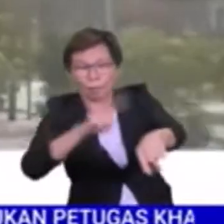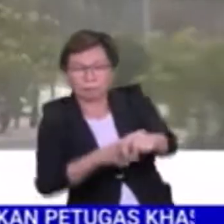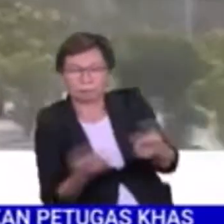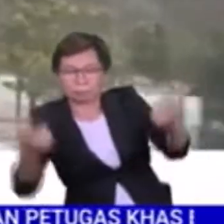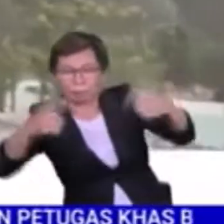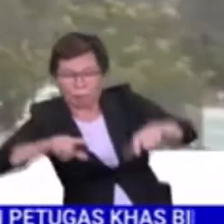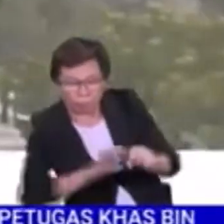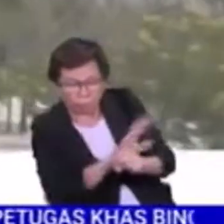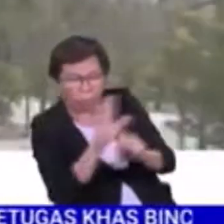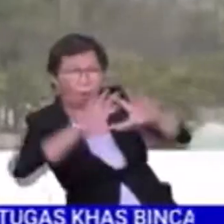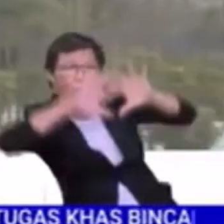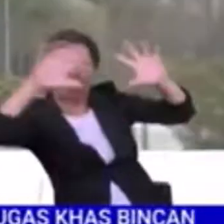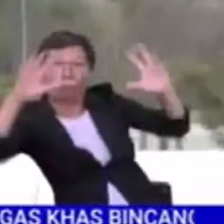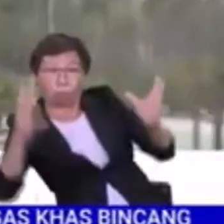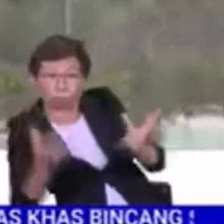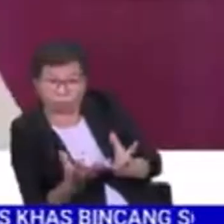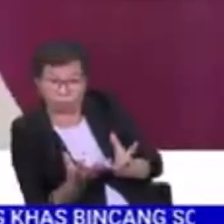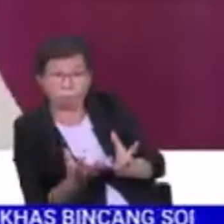pandemik melanda dunia.